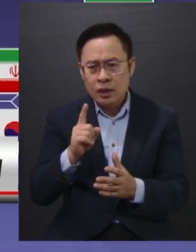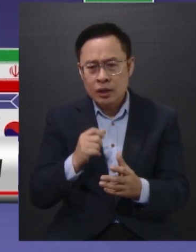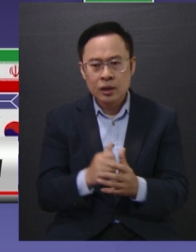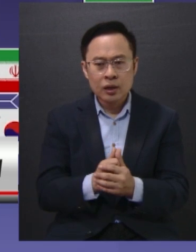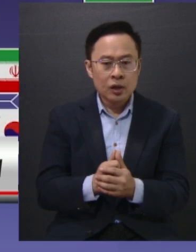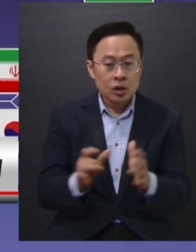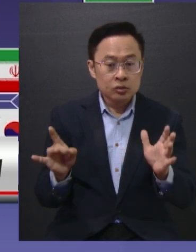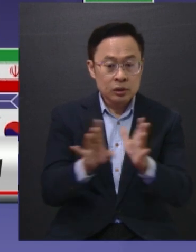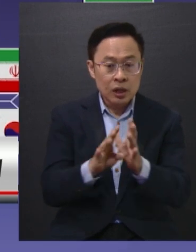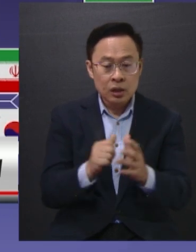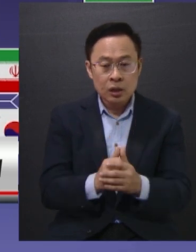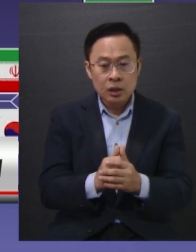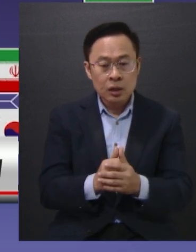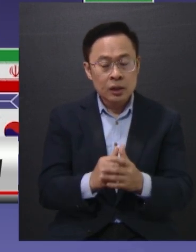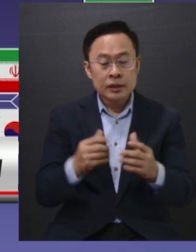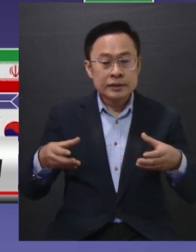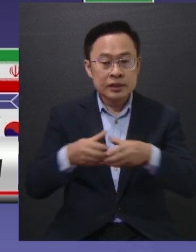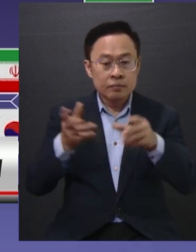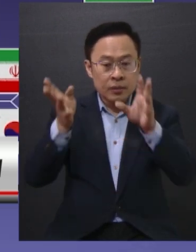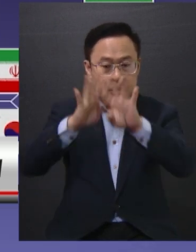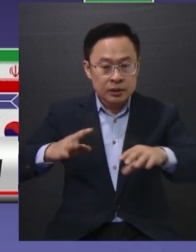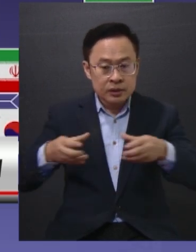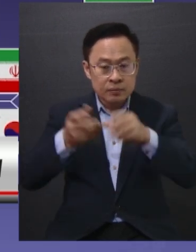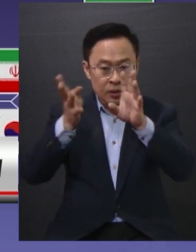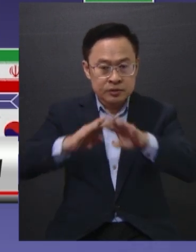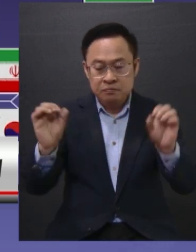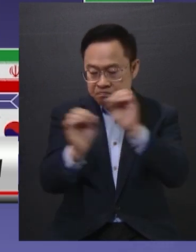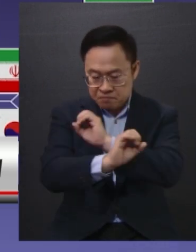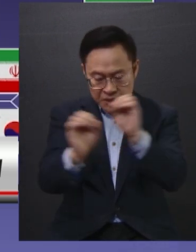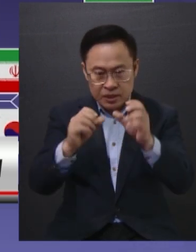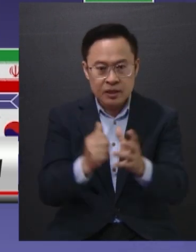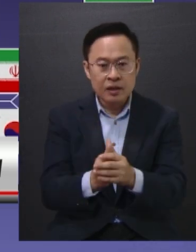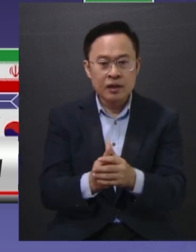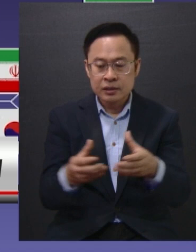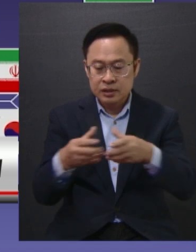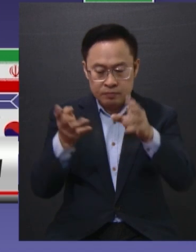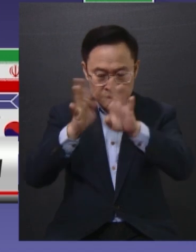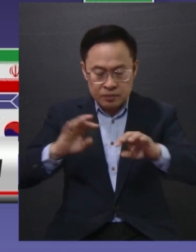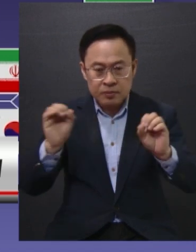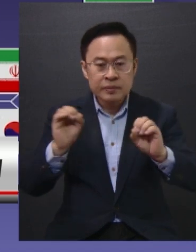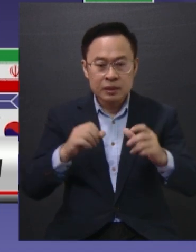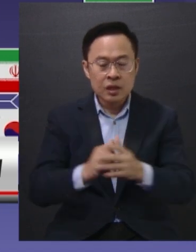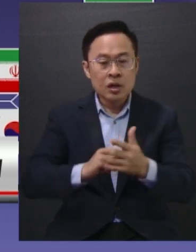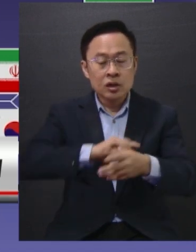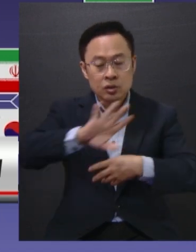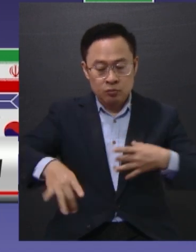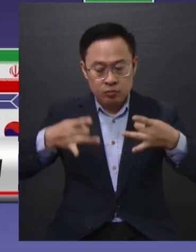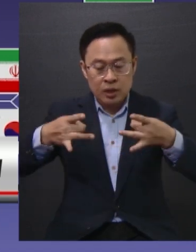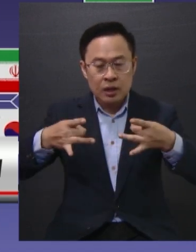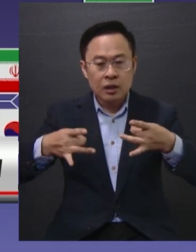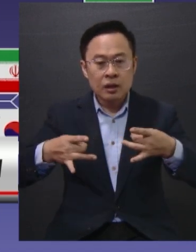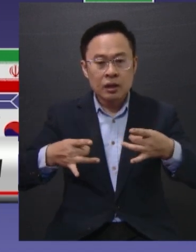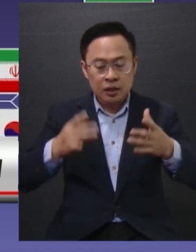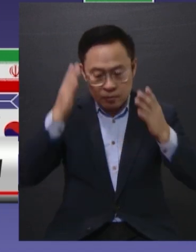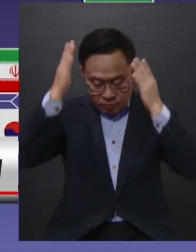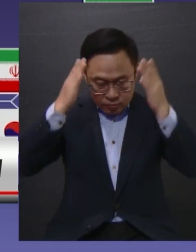อบน็อกเอาท์เนี่ยจะไม่มีทีมจากอาเซียนแม้แต่ชาติเดียว เวียดนามก็ไม่มีเหรอ ถูกต้องโดยจะได้มองว่าเวียดนามอินโดนีเซียและม